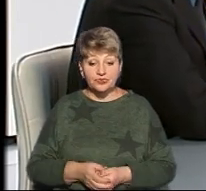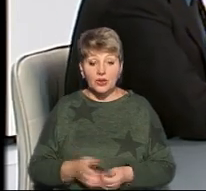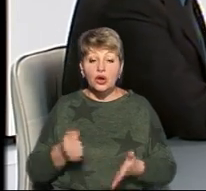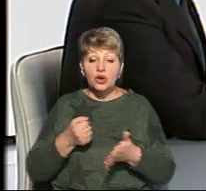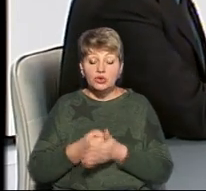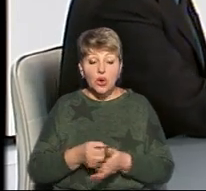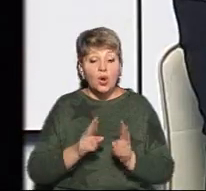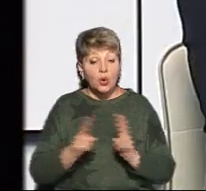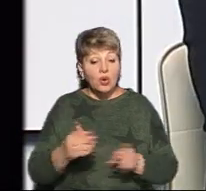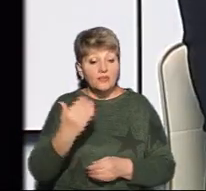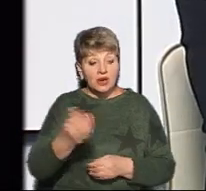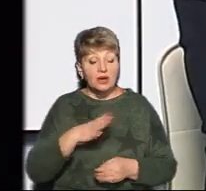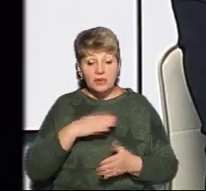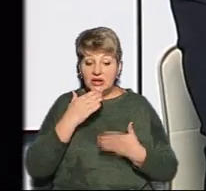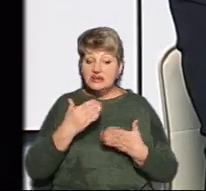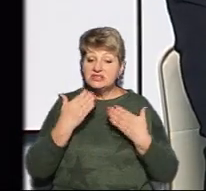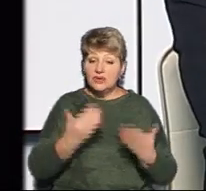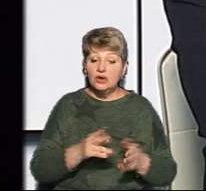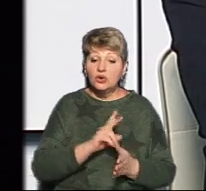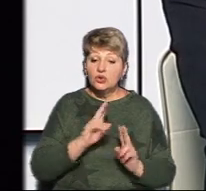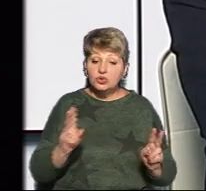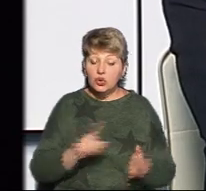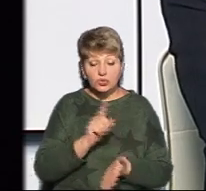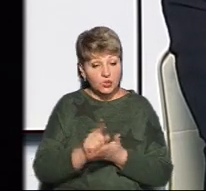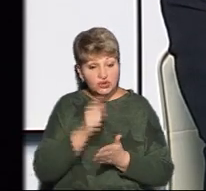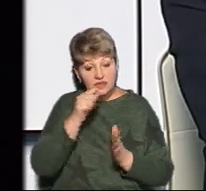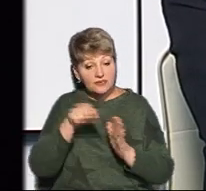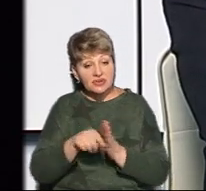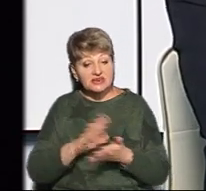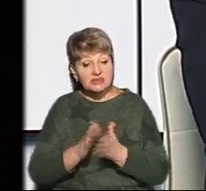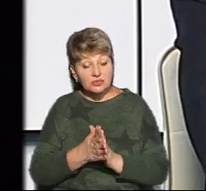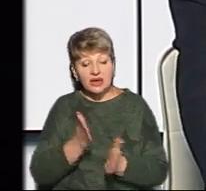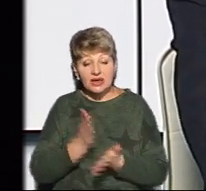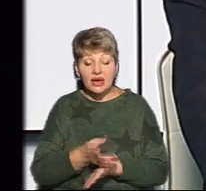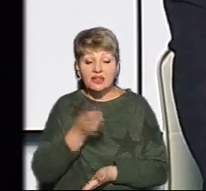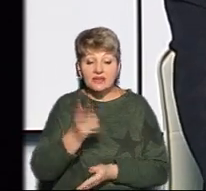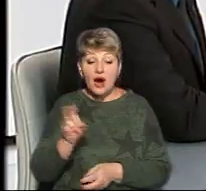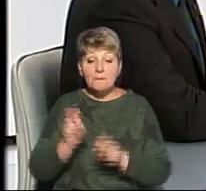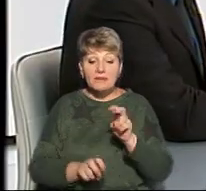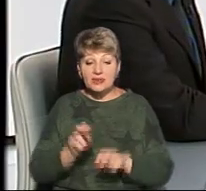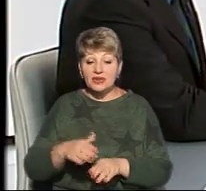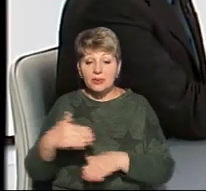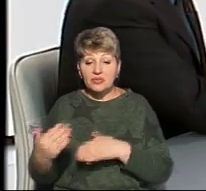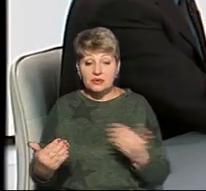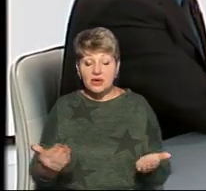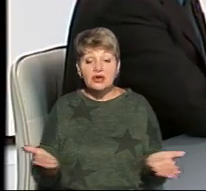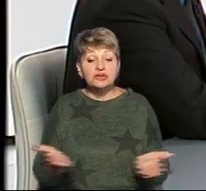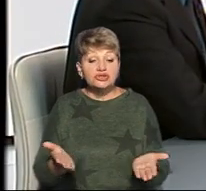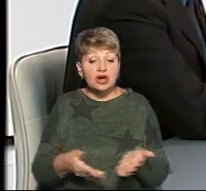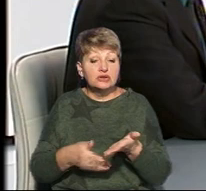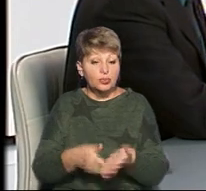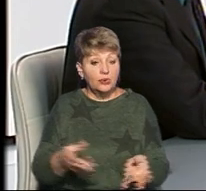цьому допомогти? Можливо, хто має втрутити в ситуацію? Є два підприємства, є проблема між двома підприємствами. Чия допомога потрібна?